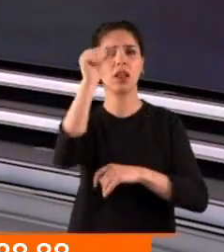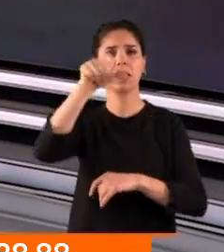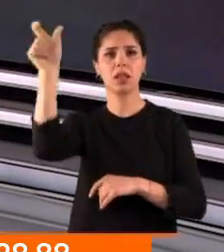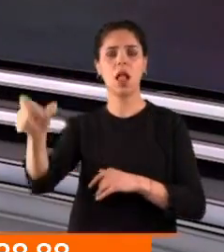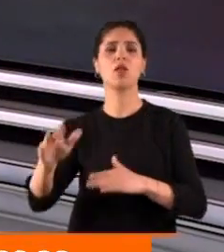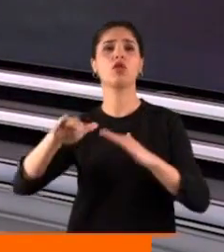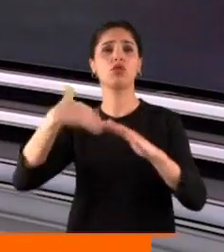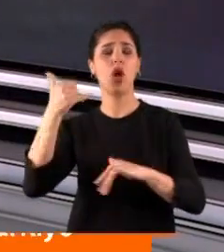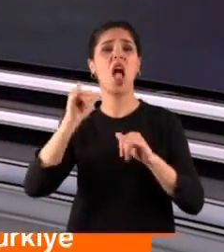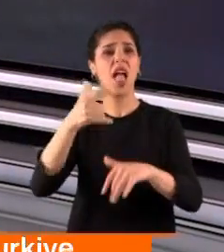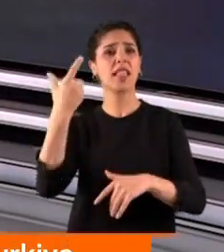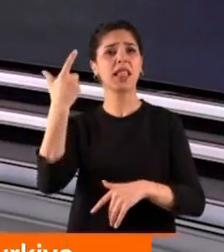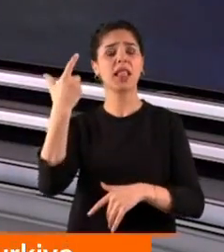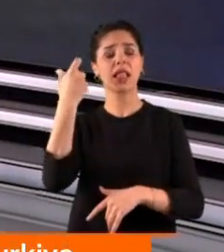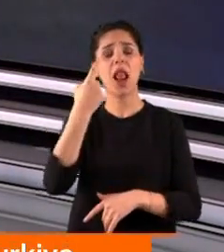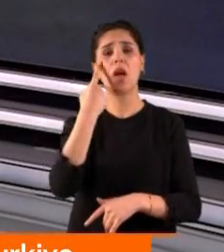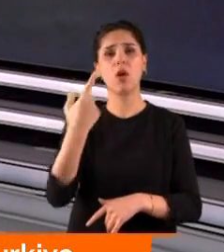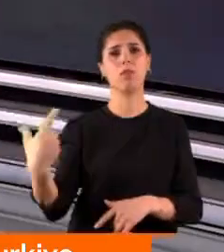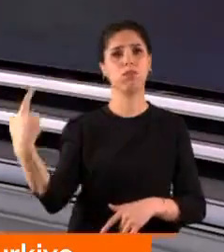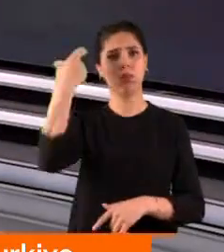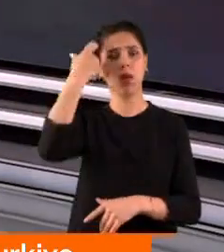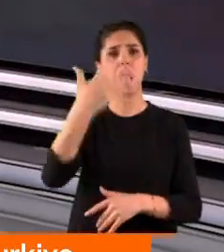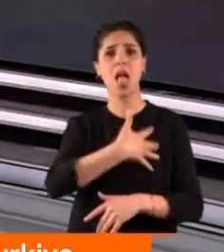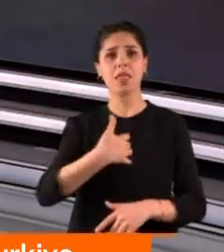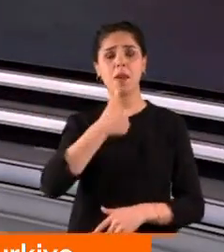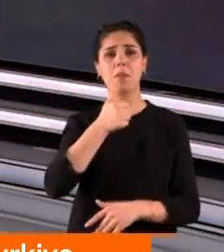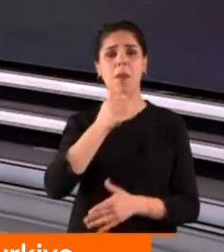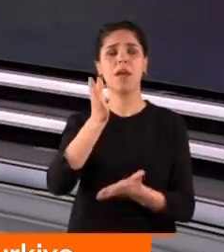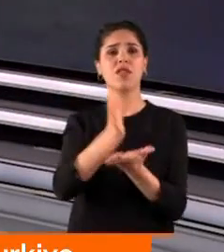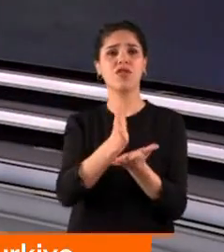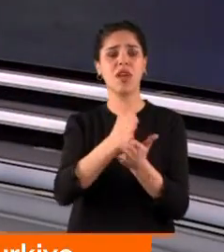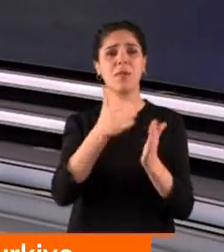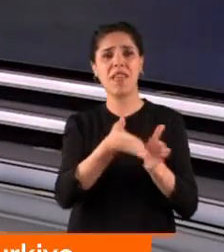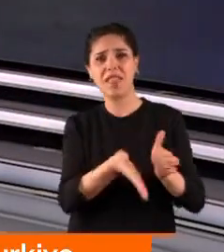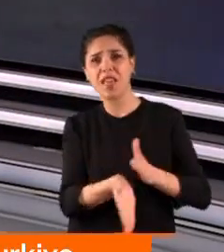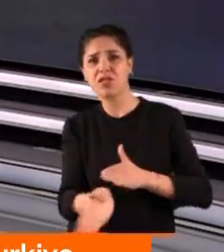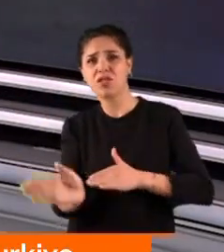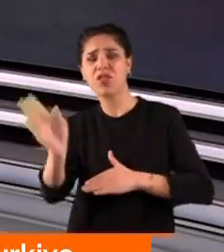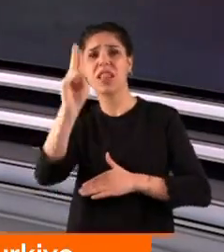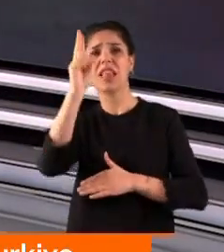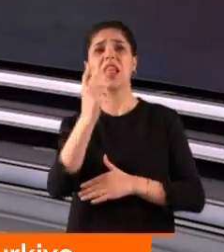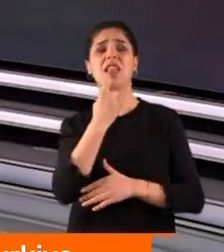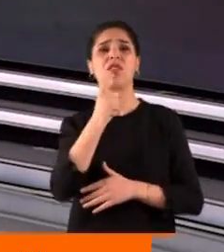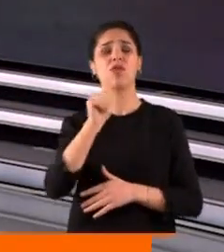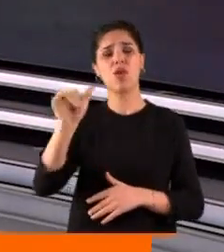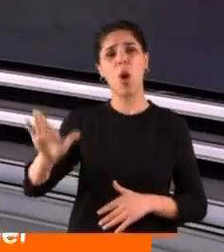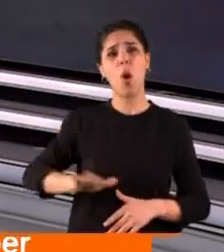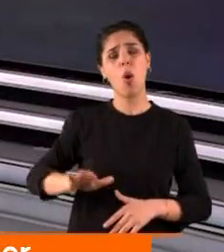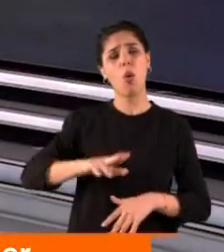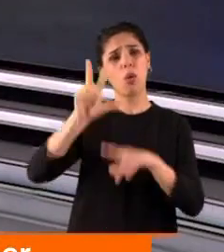daha sonra aynı silahla canına kıydı. Anne ve babasının cenazeleri evden çıkarılırken 7 yaşındaki oğulları